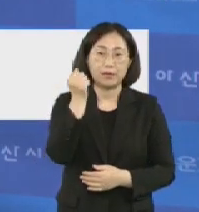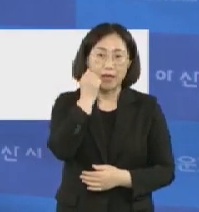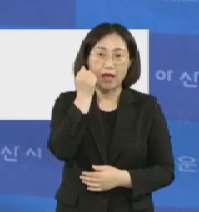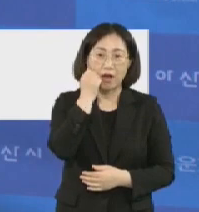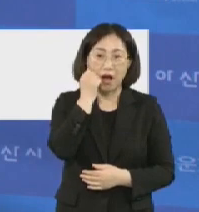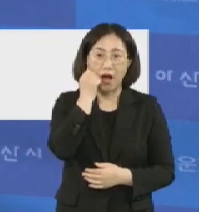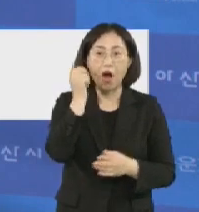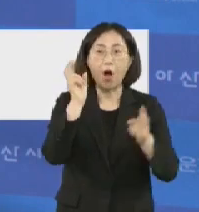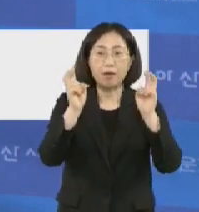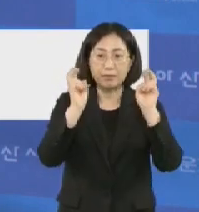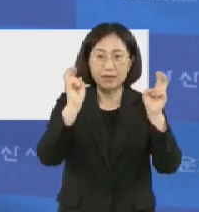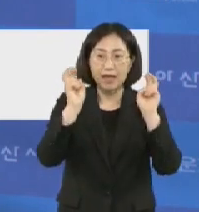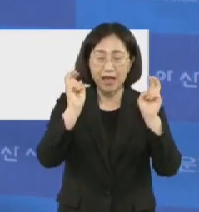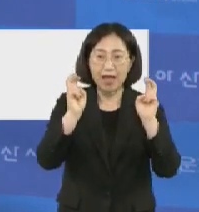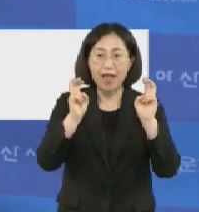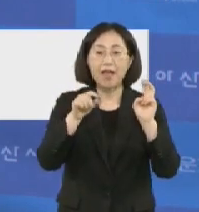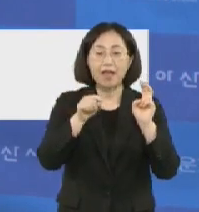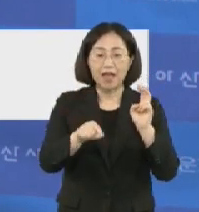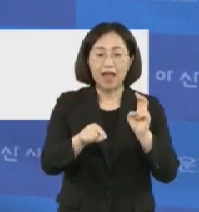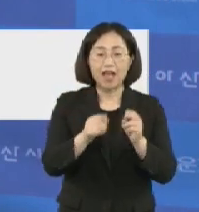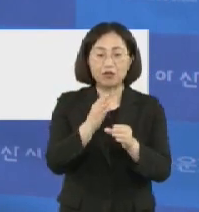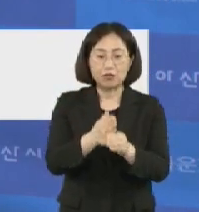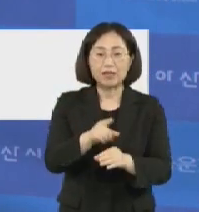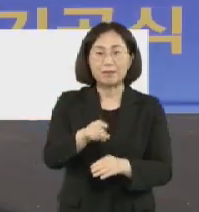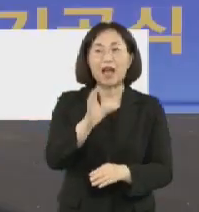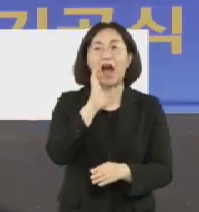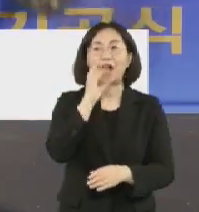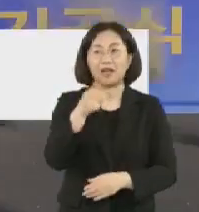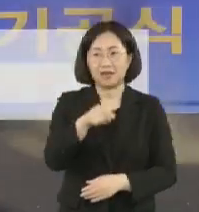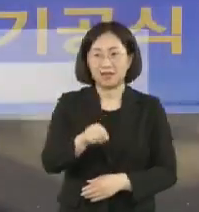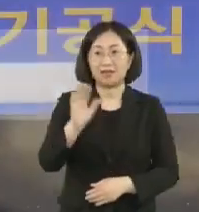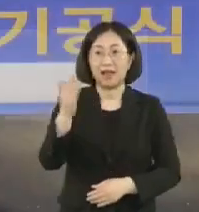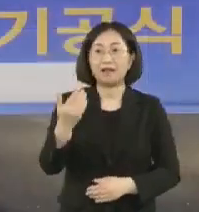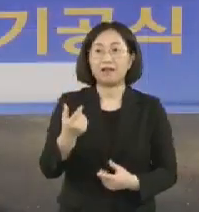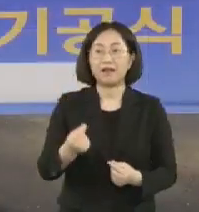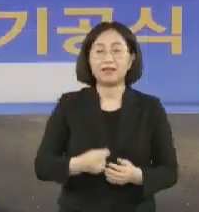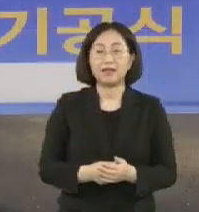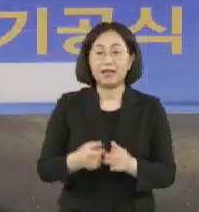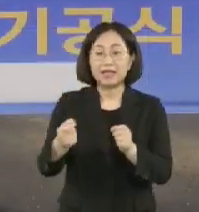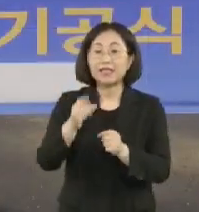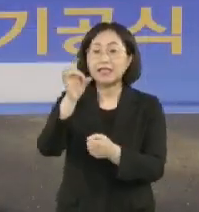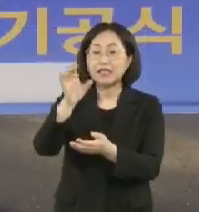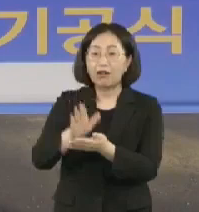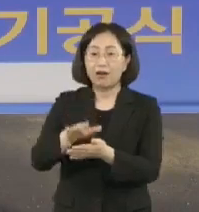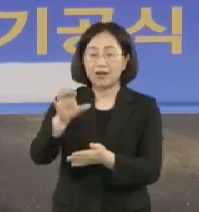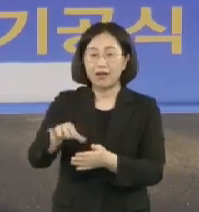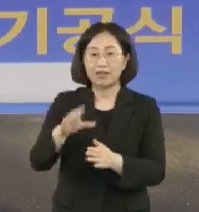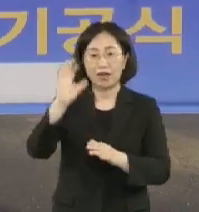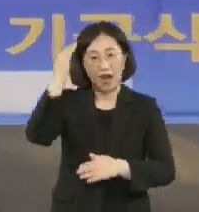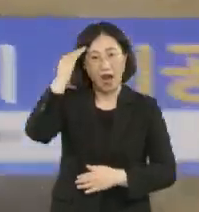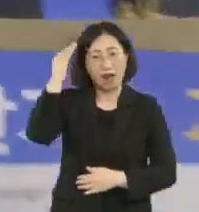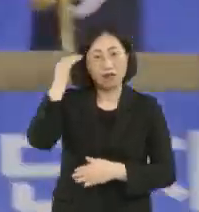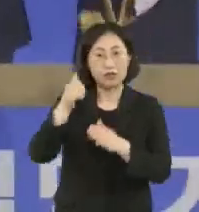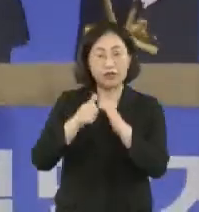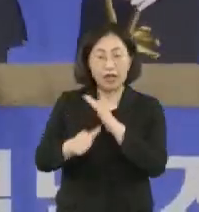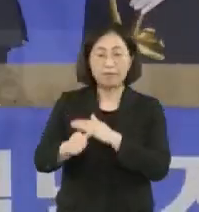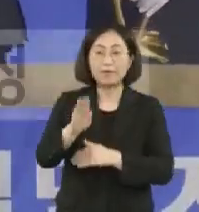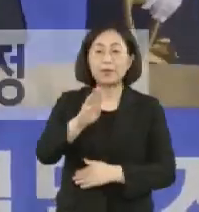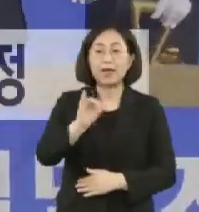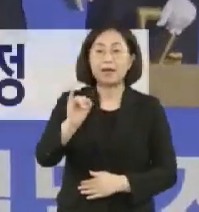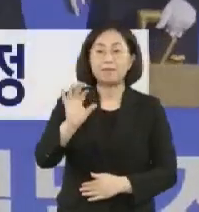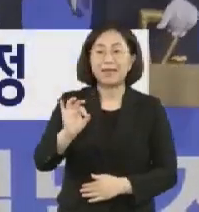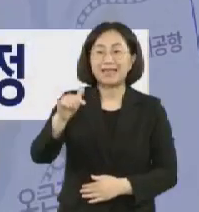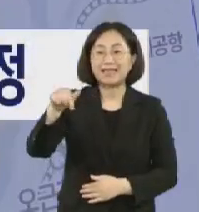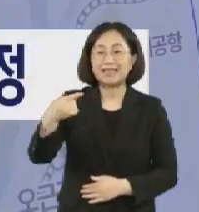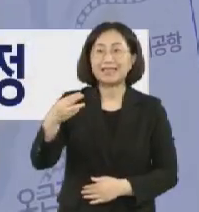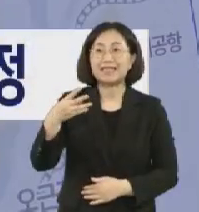업체의 아 근거지가 저야 산이 될 것 같습니다 인근 천안에서 는 국내 대표 유가공 업체인 빙그레